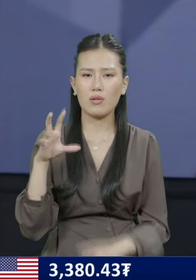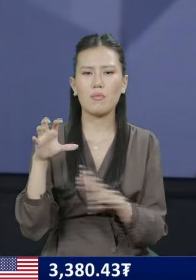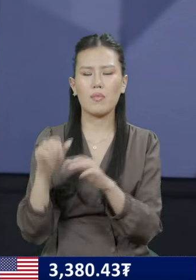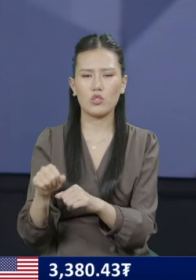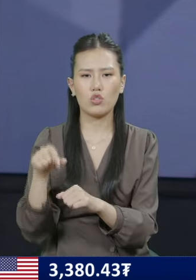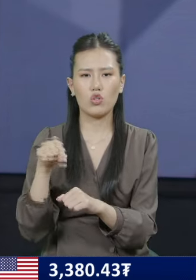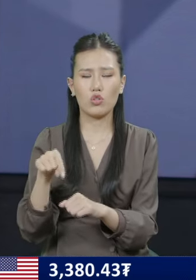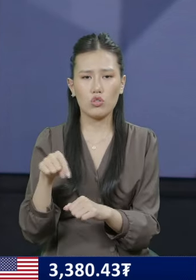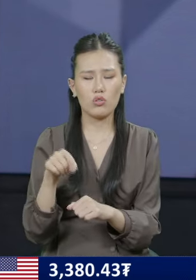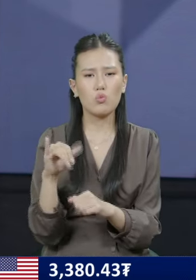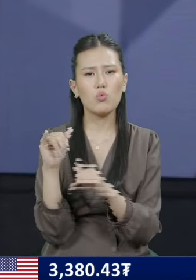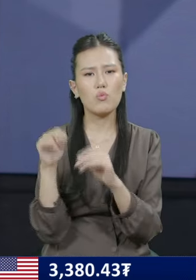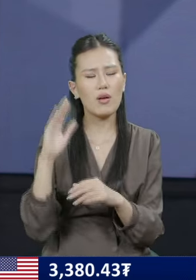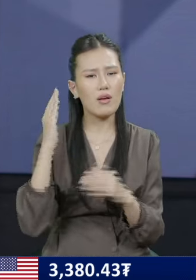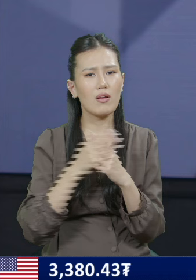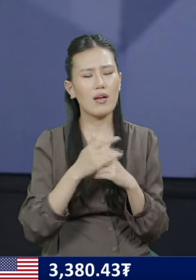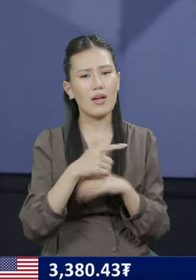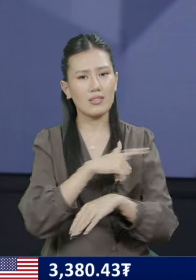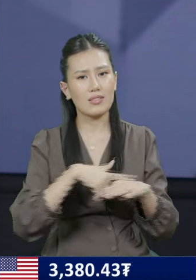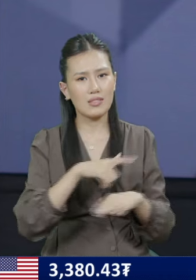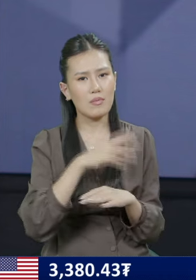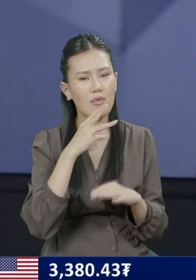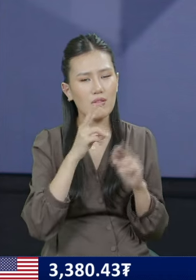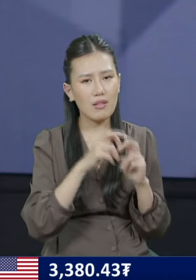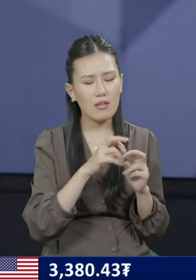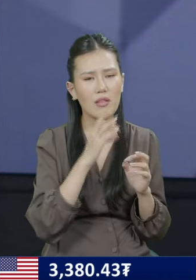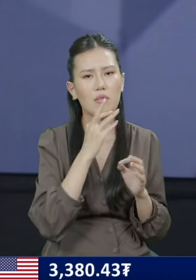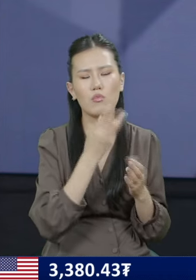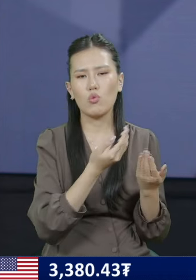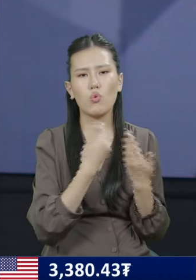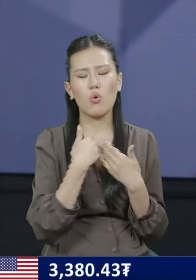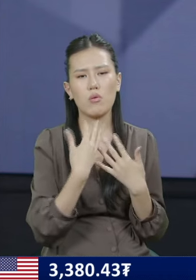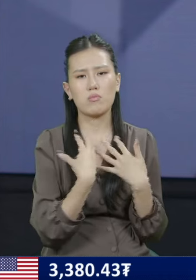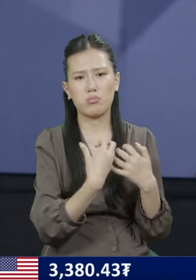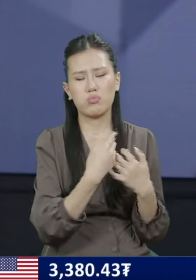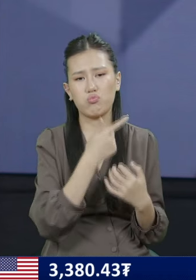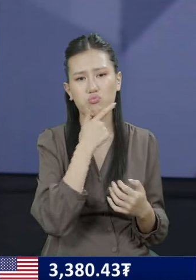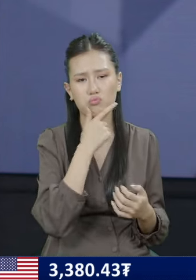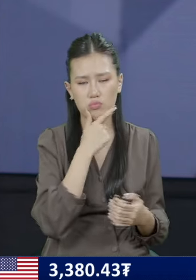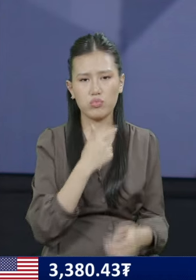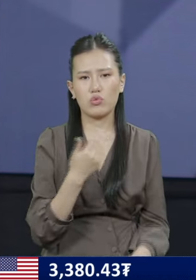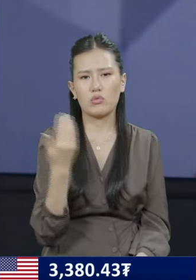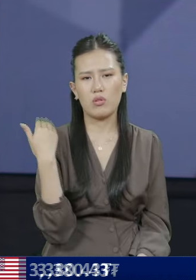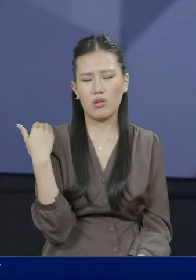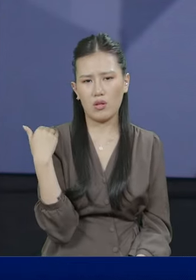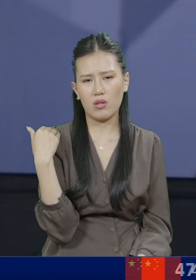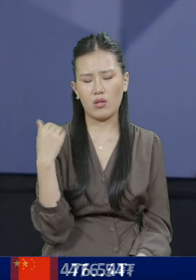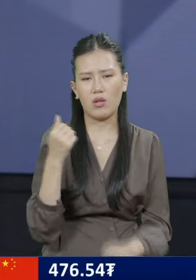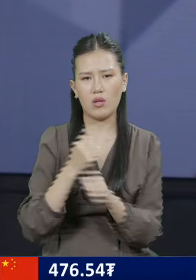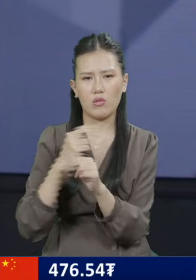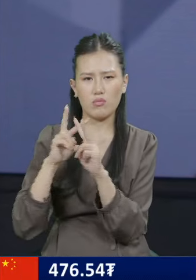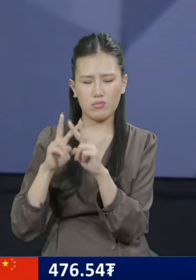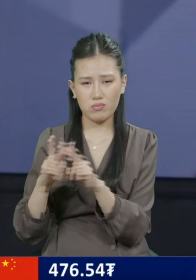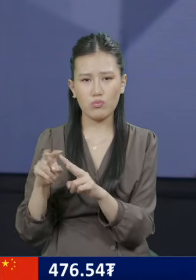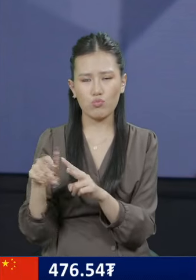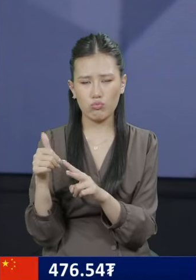авлигатай тэмцэх газраас дэлгэрэнгүй мэдээлэл өгөх боломжгүй гэсэн 2020 оноос хойш эрүүл мэндийн даатгалын ерөнхий газрын даргаар ажиллаж байгаа түүний хувьд яг ямар